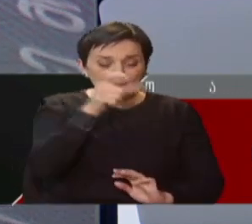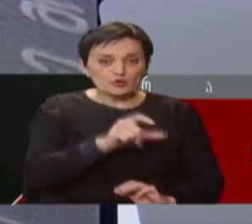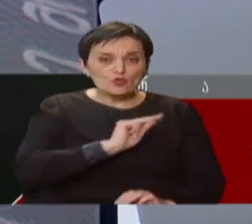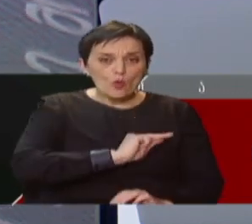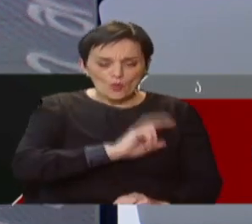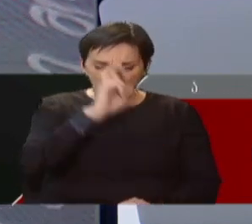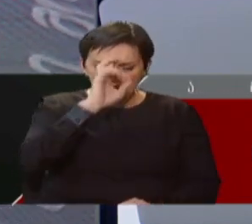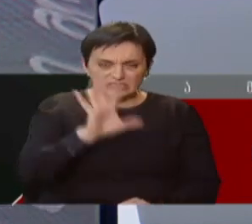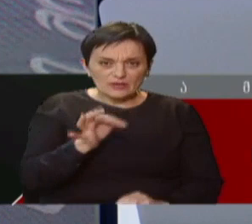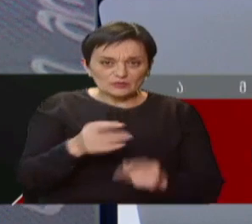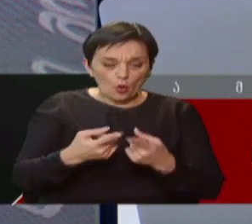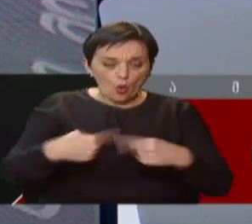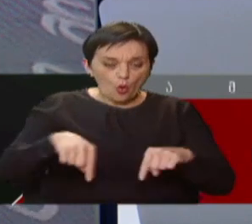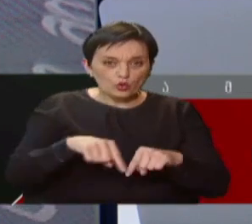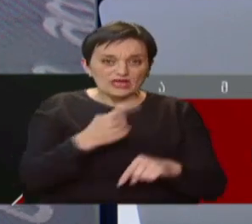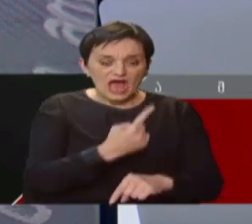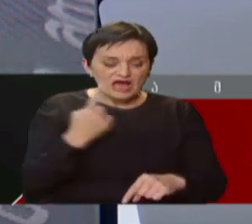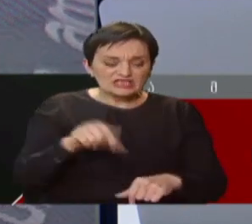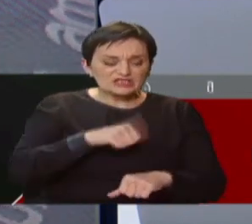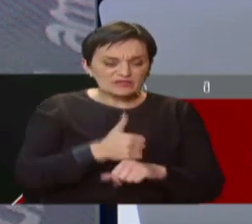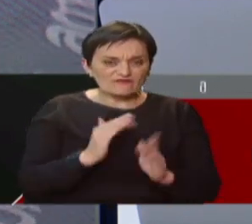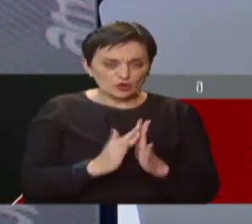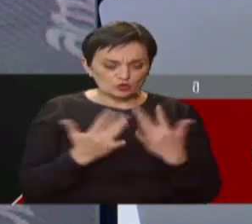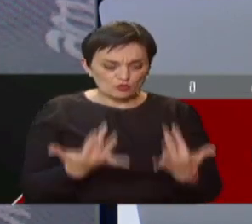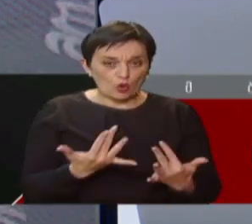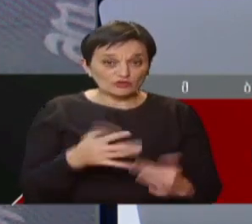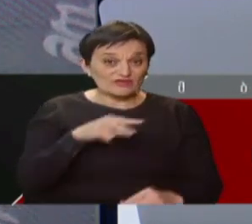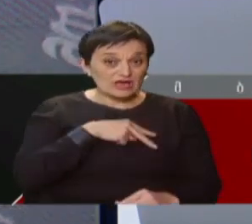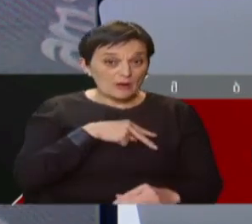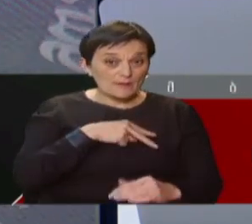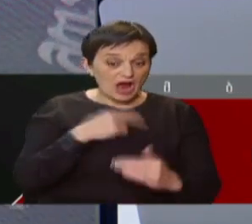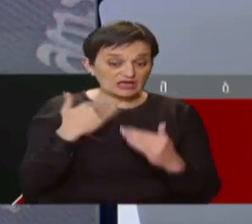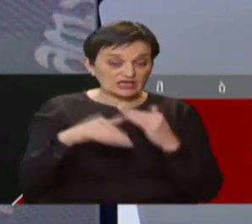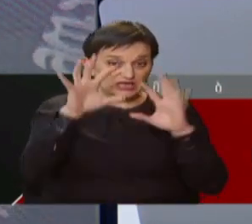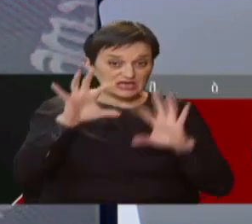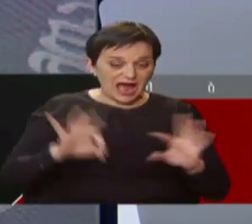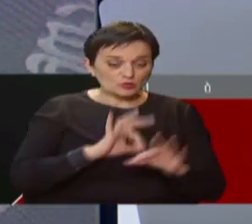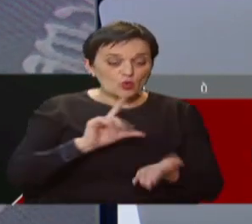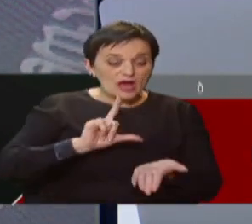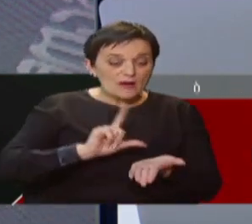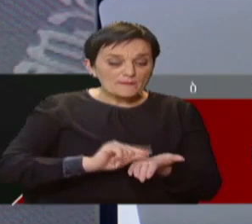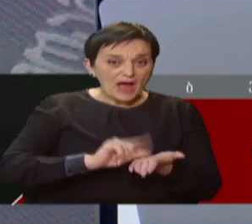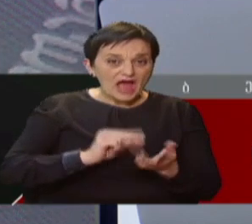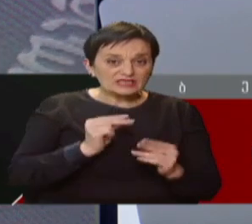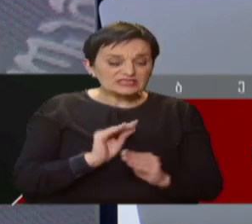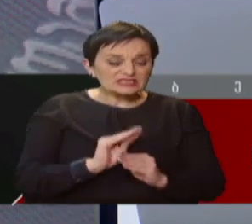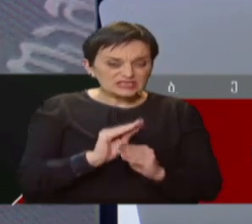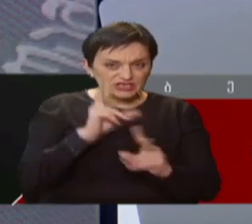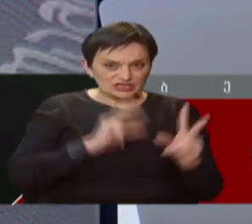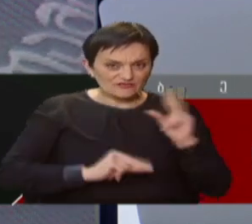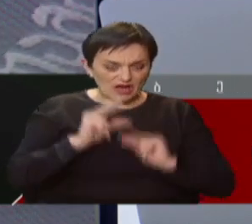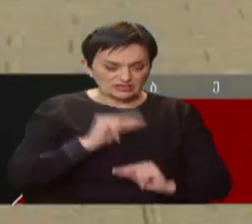mușave, arasam tarobo organizație, bi ectertim tavari motronaigo. Parlament, ce gagzonelic, anon proiecte pensia, bi index.